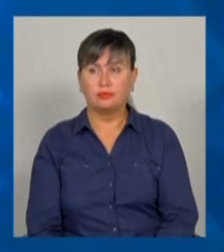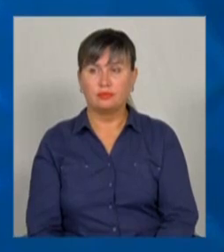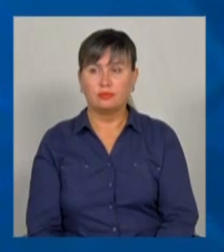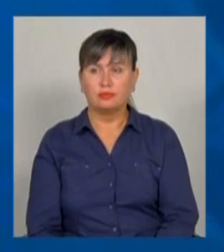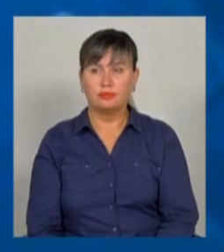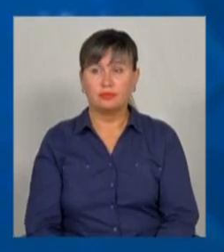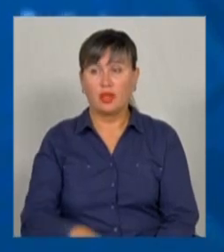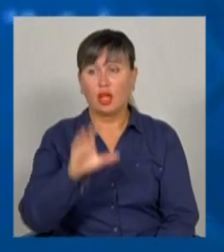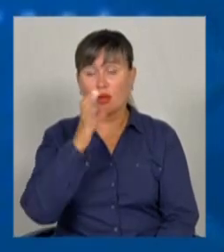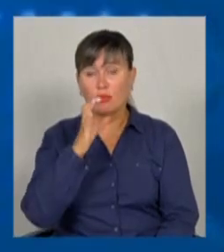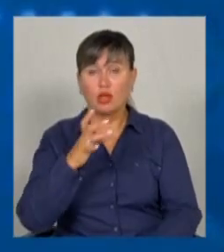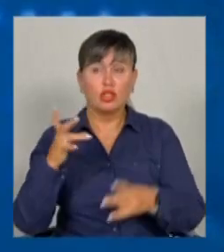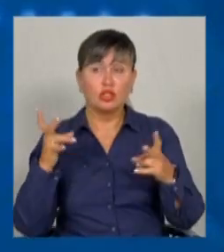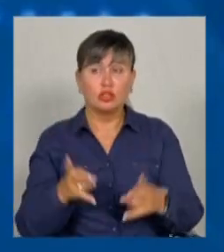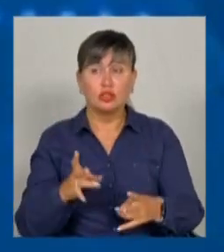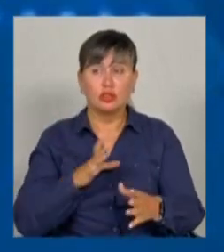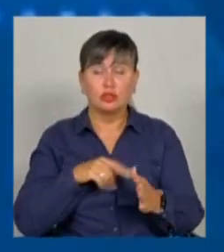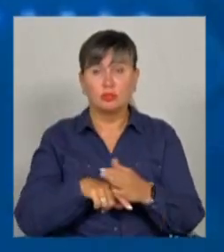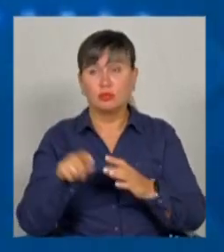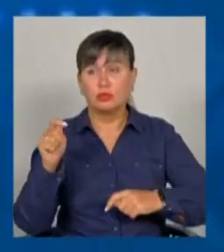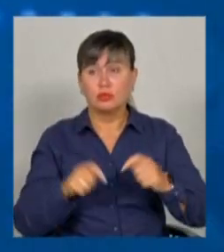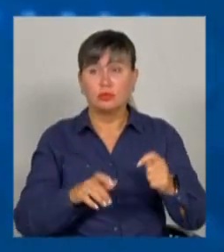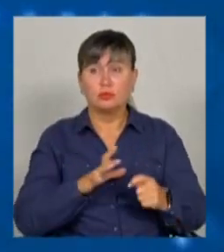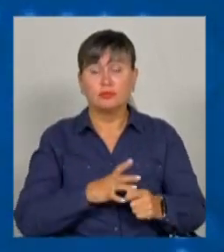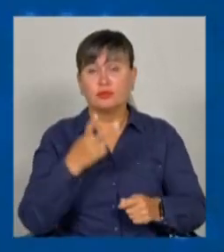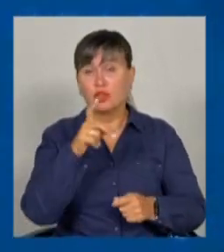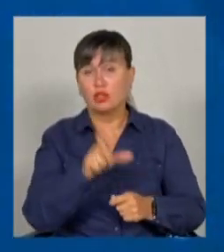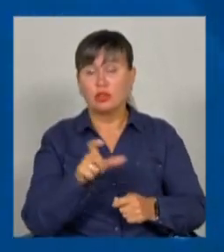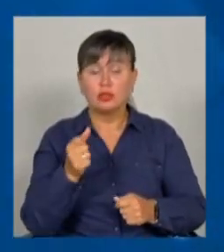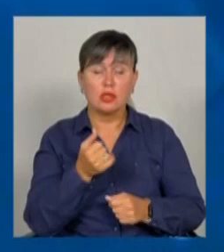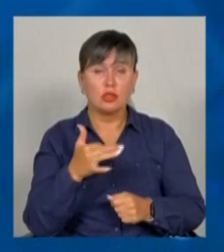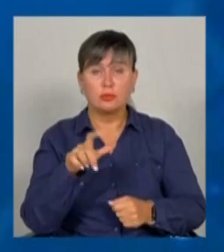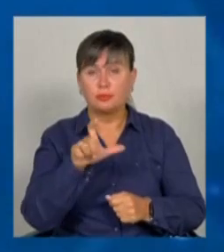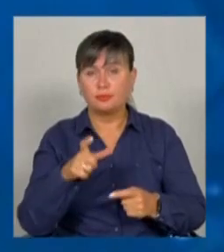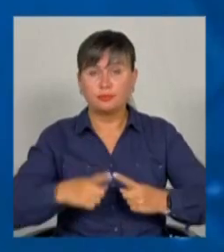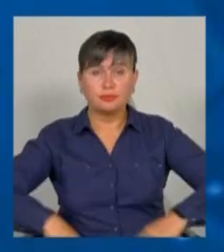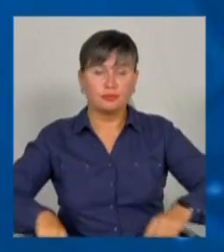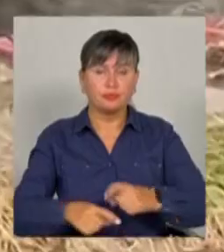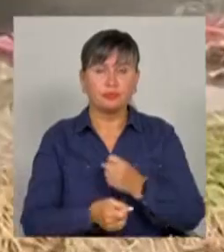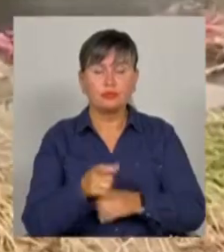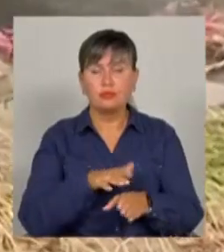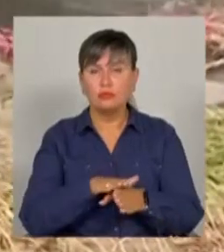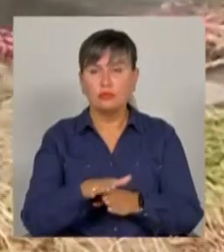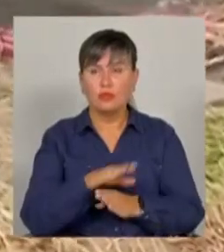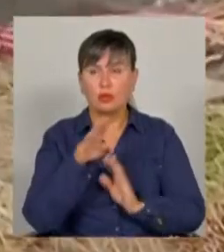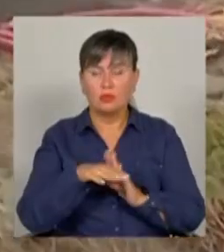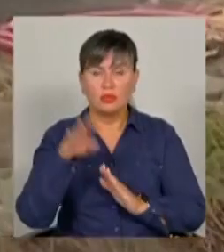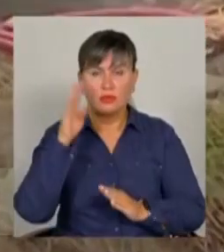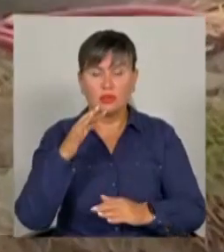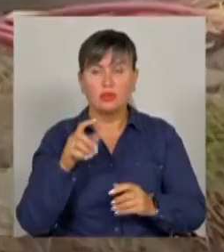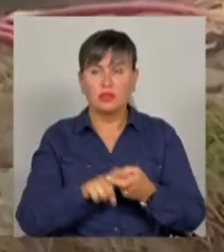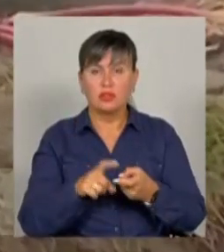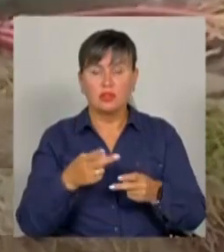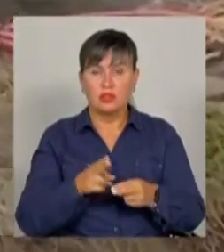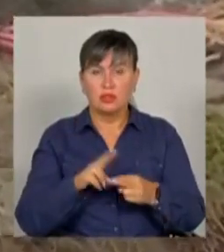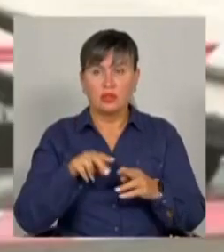А в Болгарии жертвами наводнения, вызванного обильными осадками, стали 2 человека. Несколько населенных пунктов оказались полностью под водой, в связи с чем в